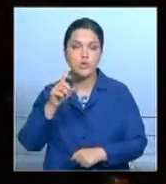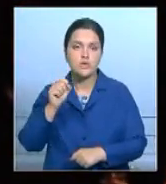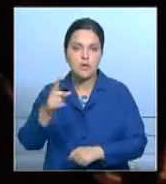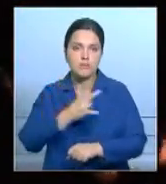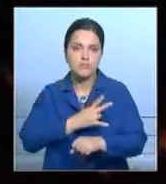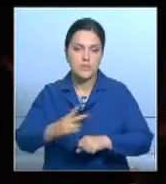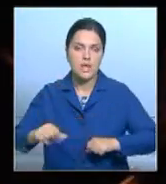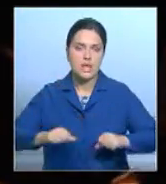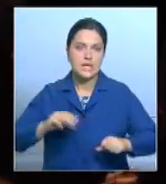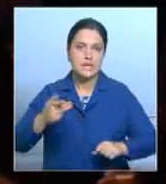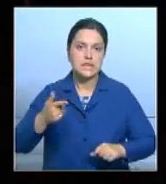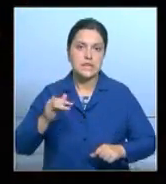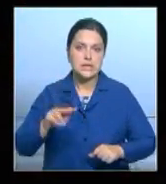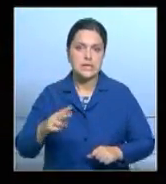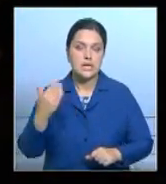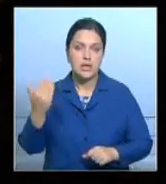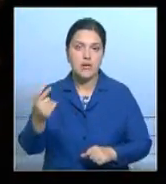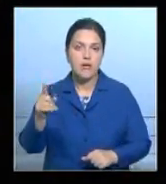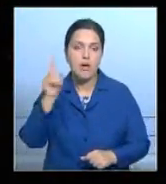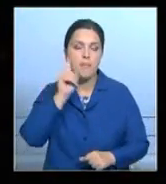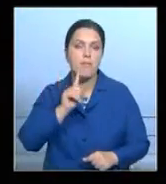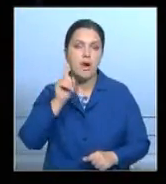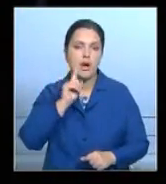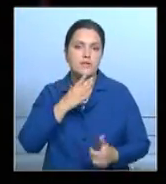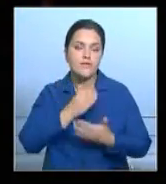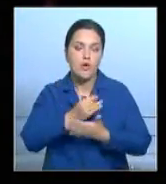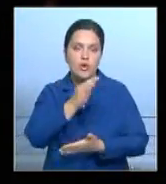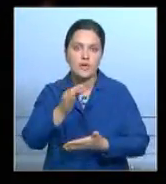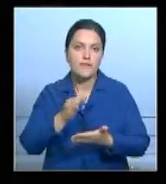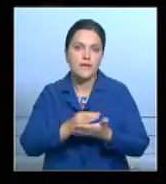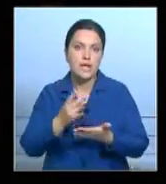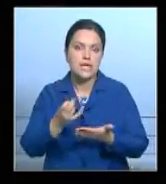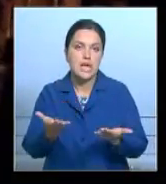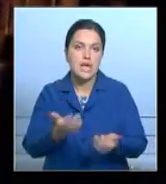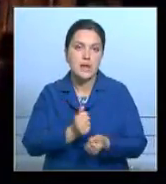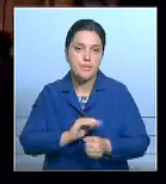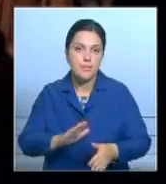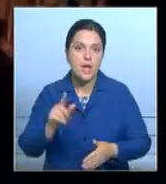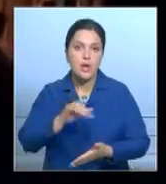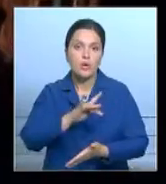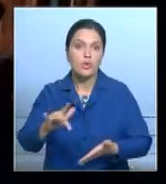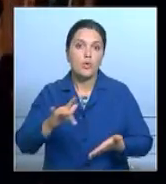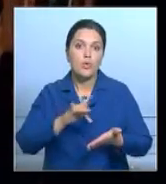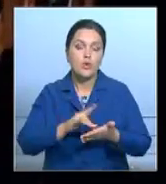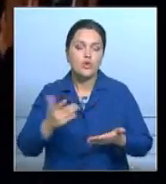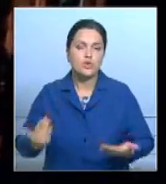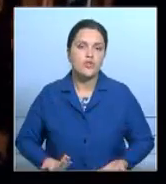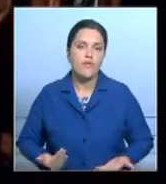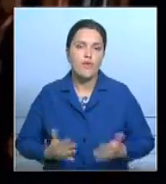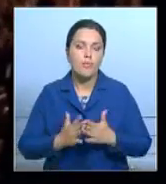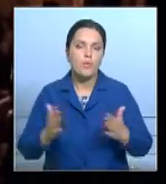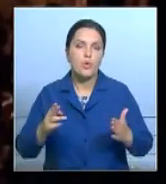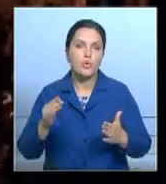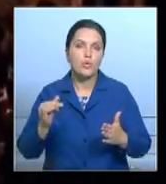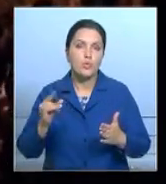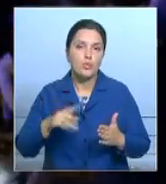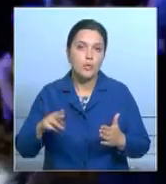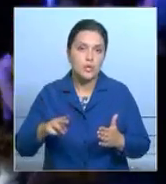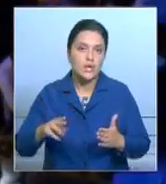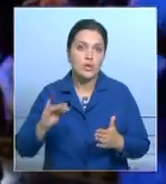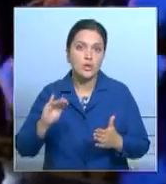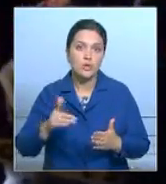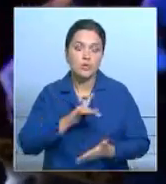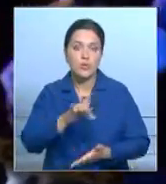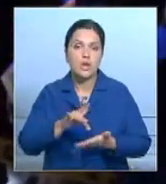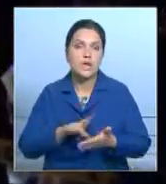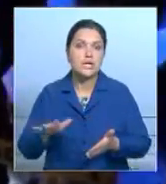терактом стоит ТИГИЛ. Экстремисты пока о своей причастности к взрыву не заявляли. Добавлю, в Газиантепе в основном живут курды. Южнее города